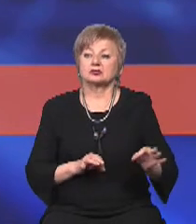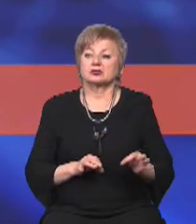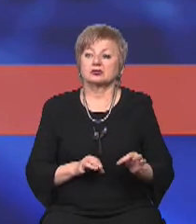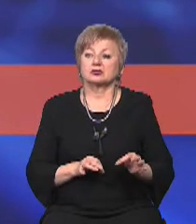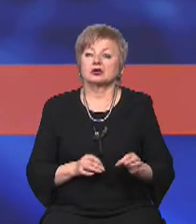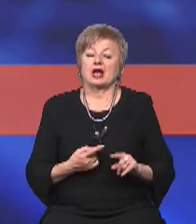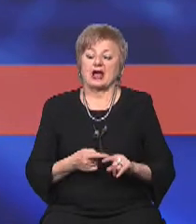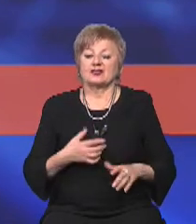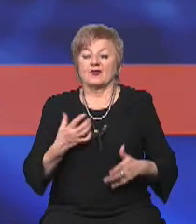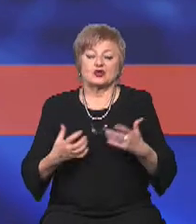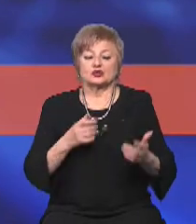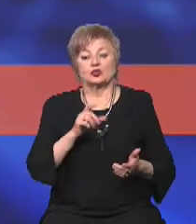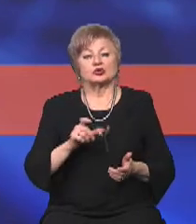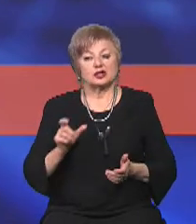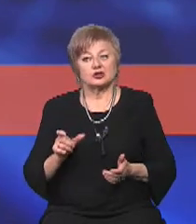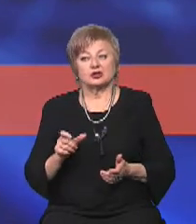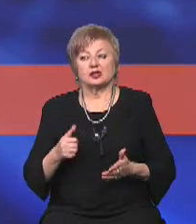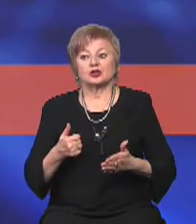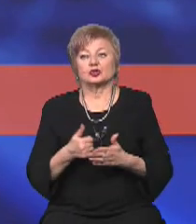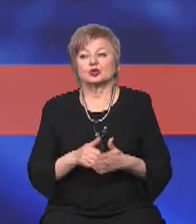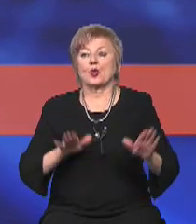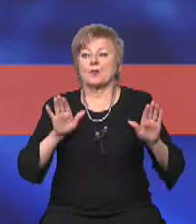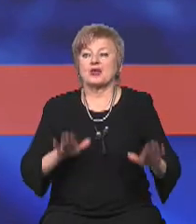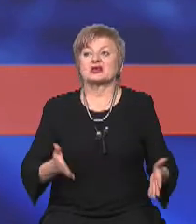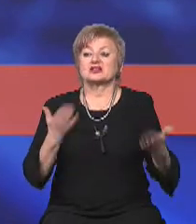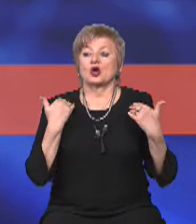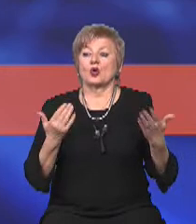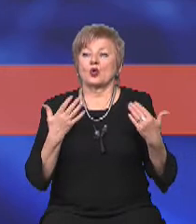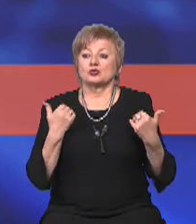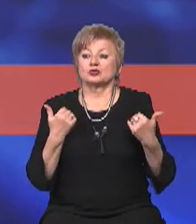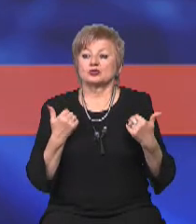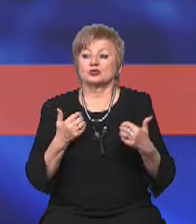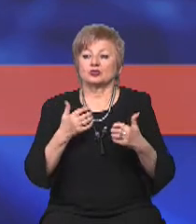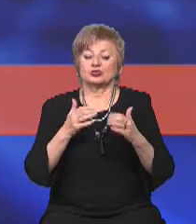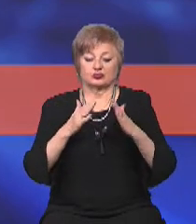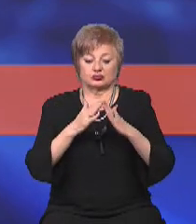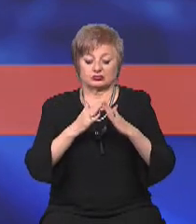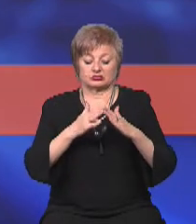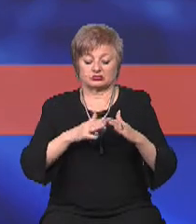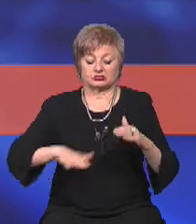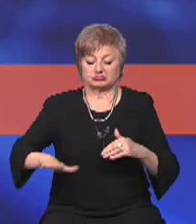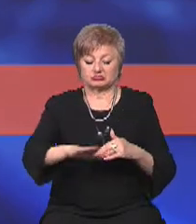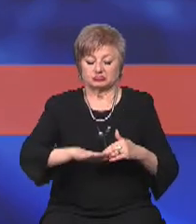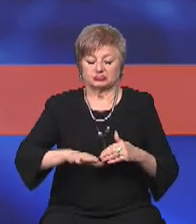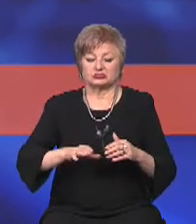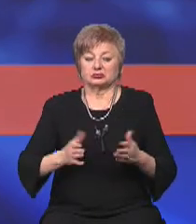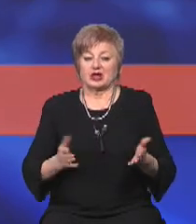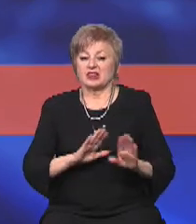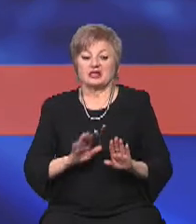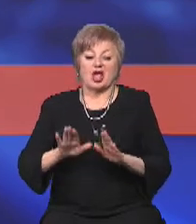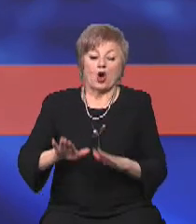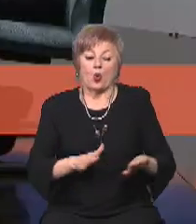це турбує містян щодо зон відпочинку всередині кварталу. Причому це не просто вже гойдалки для дітей або